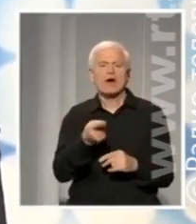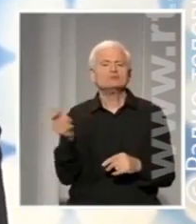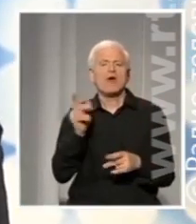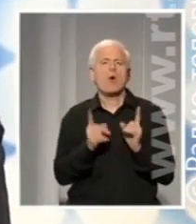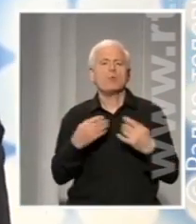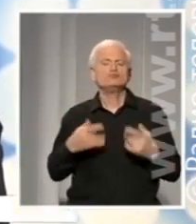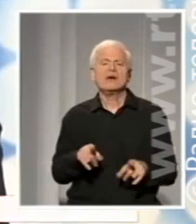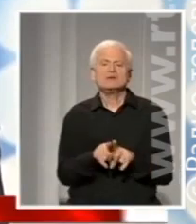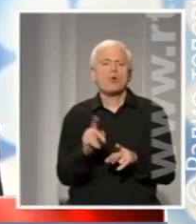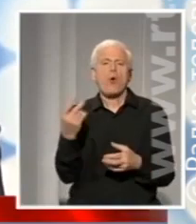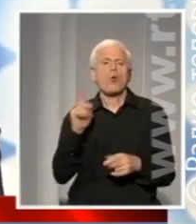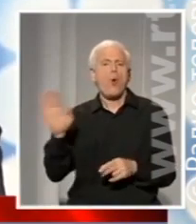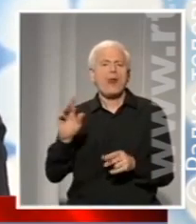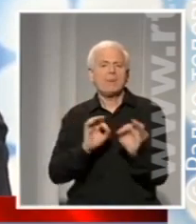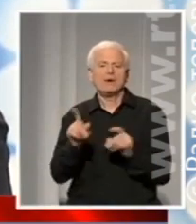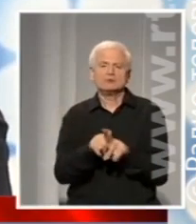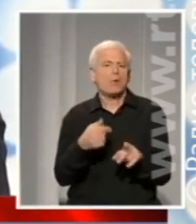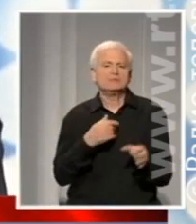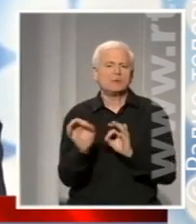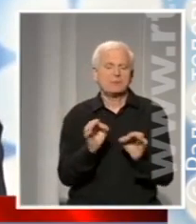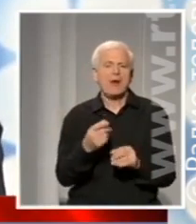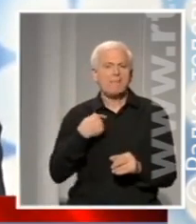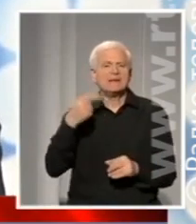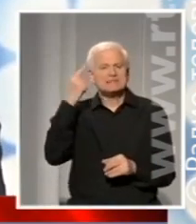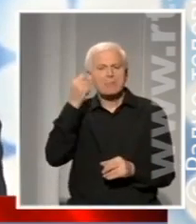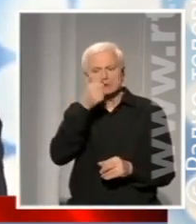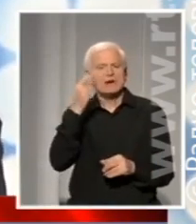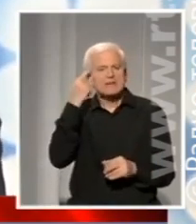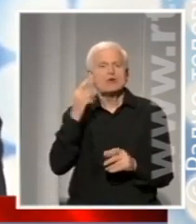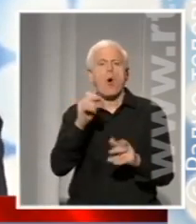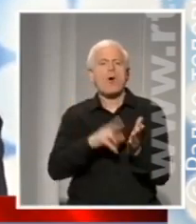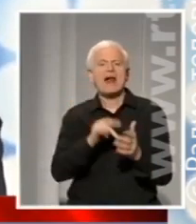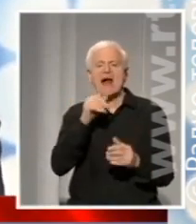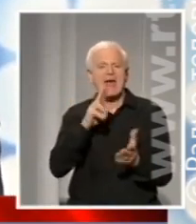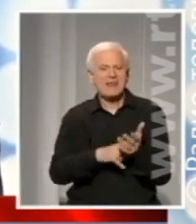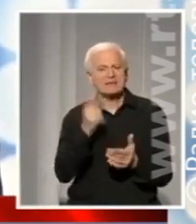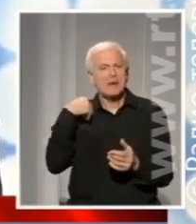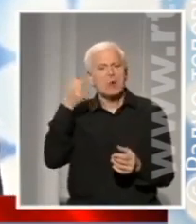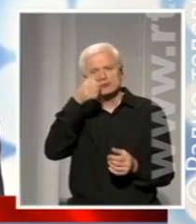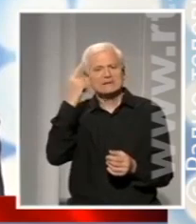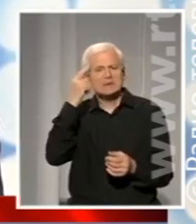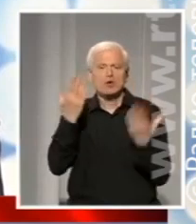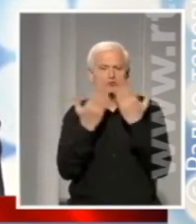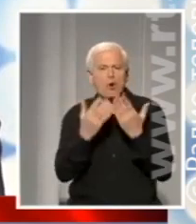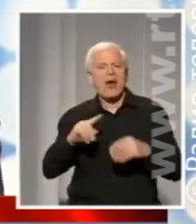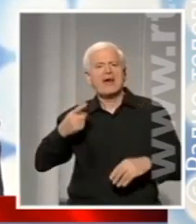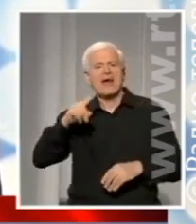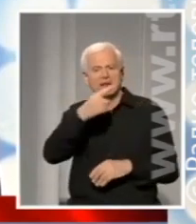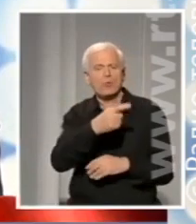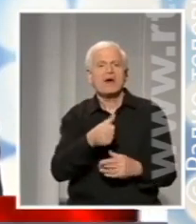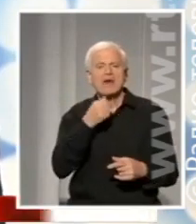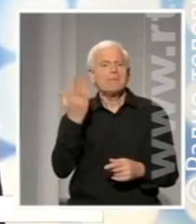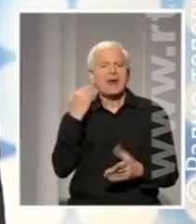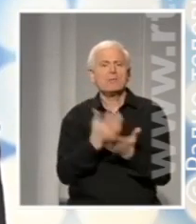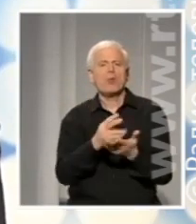se oni pripremili, toliko smo se i mi pripremili. Mi znamo šta je online učenje, znamo šta je škola na daljinu i ranije je bilo planova i razgovora